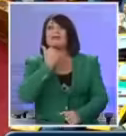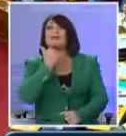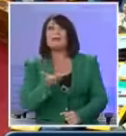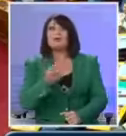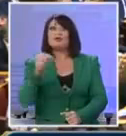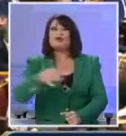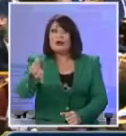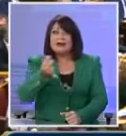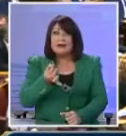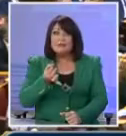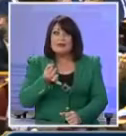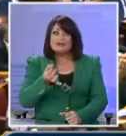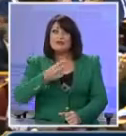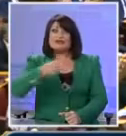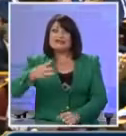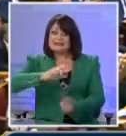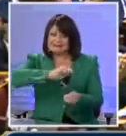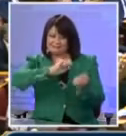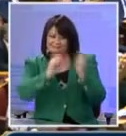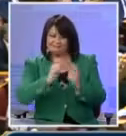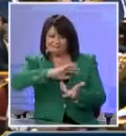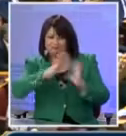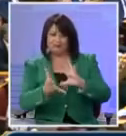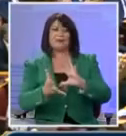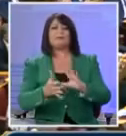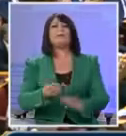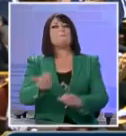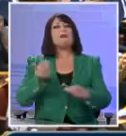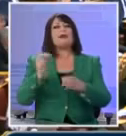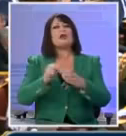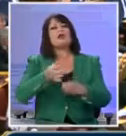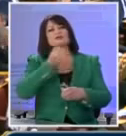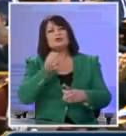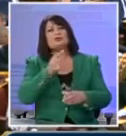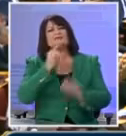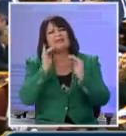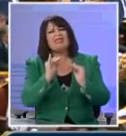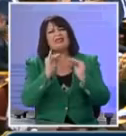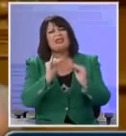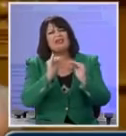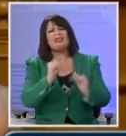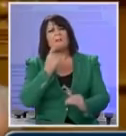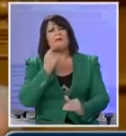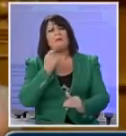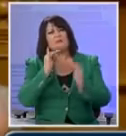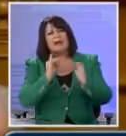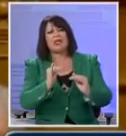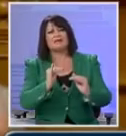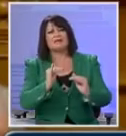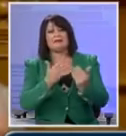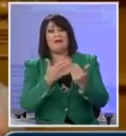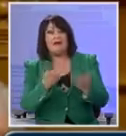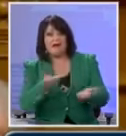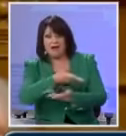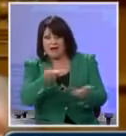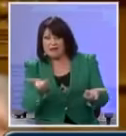εδώ να μιλάτε για μετάλλαξη το είπατε και προεκλογικά την ίδια καραμέλ λέτε και τώρα με ανοιχτά χαρτιά με